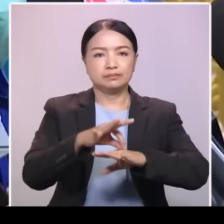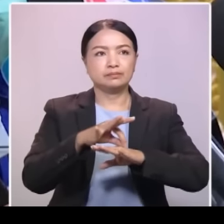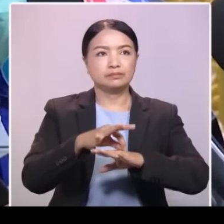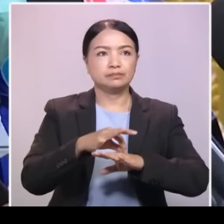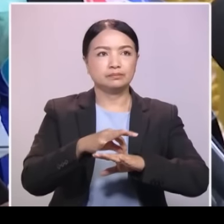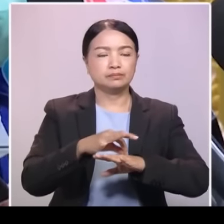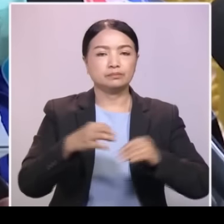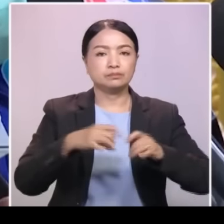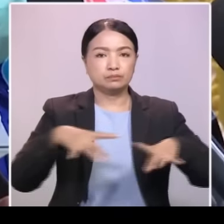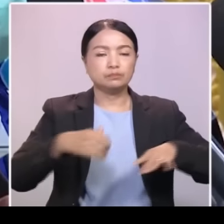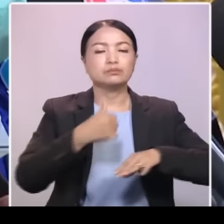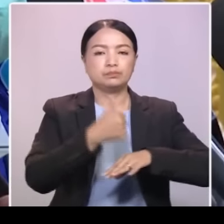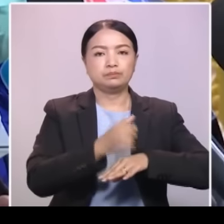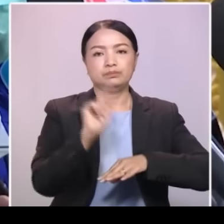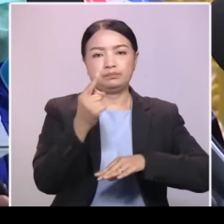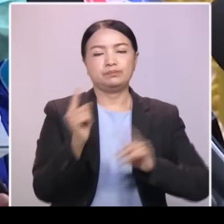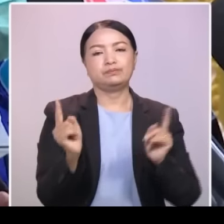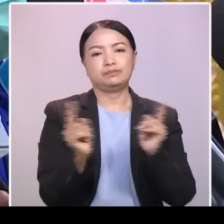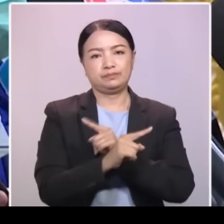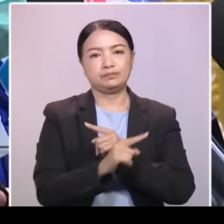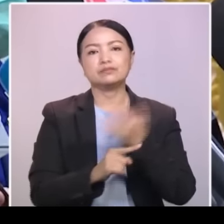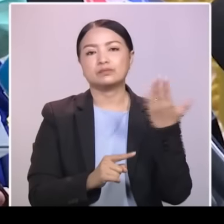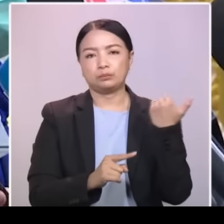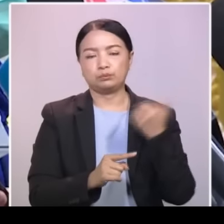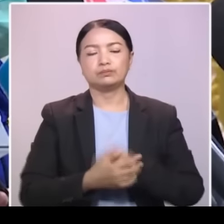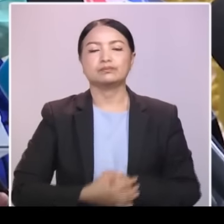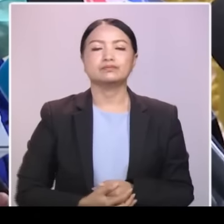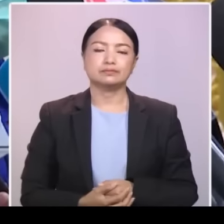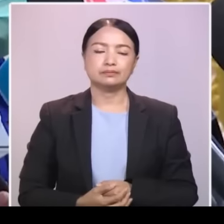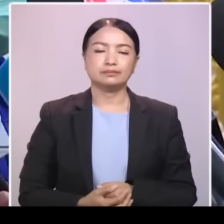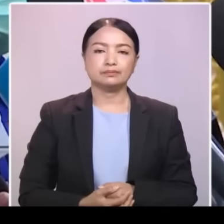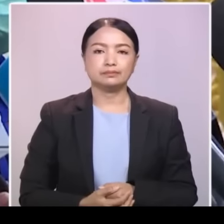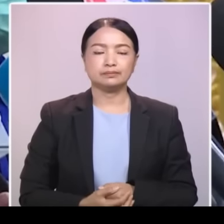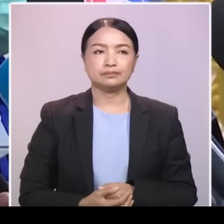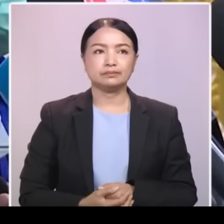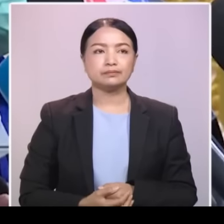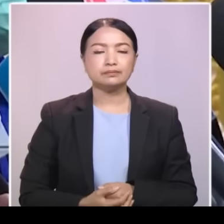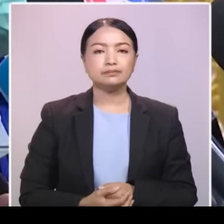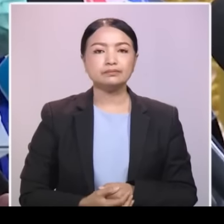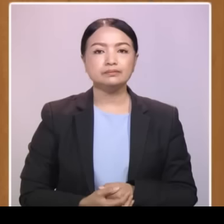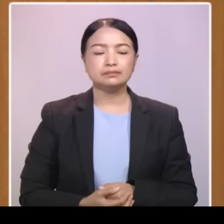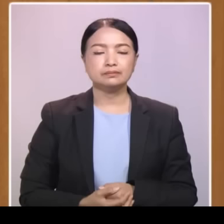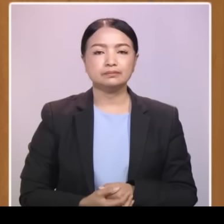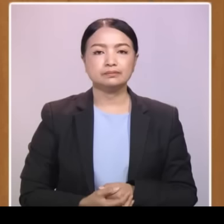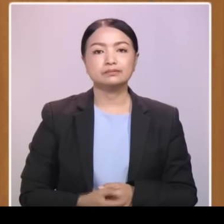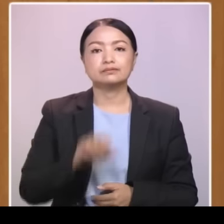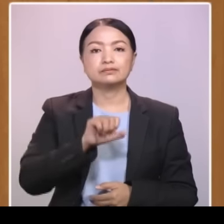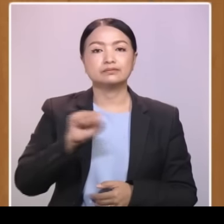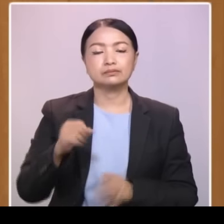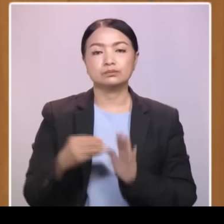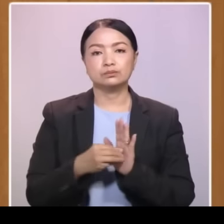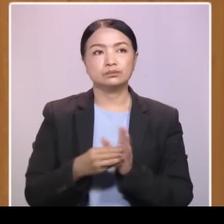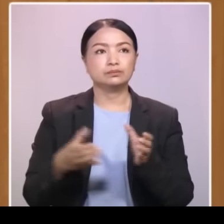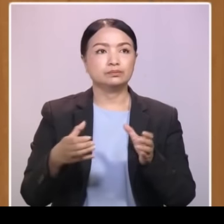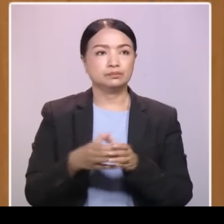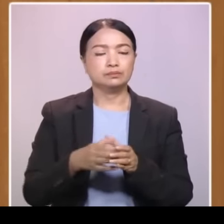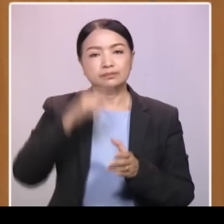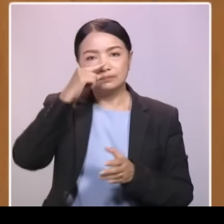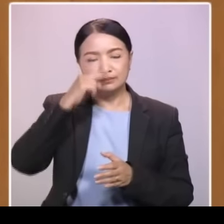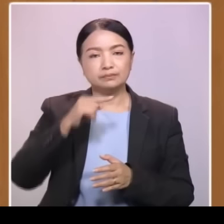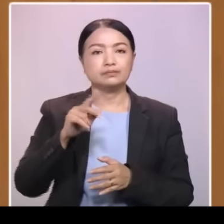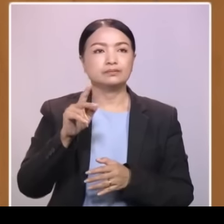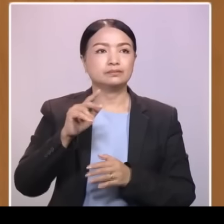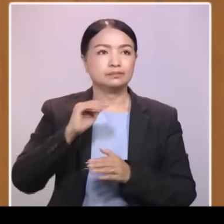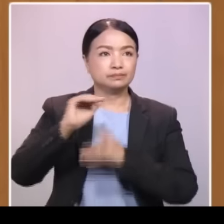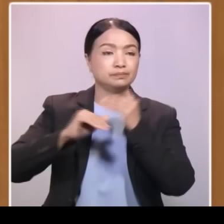ายค้านคนใหม่แทนนายชัยธวัฒน์ตุลาธนด้วยค่ะขณะที่นายชยภวานมั่นเพียรจิตสสกทมพักไทยก้าวหน้า